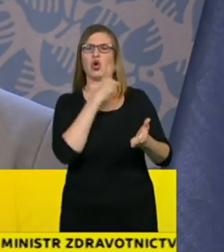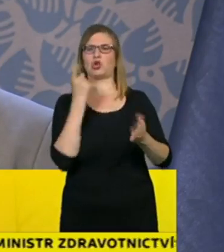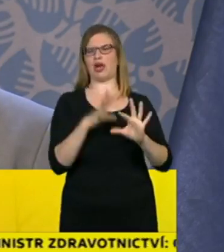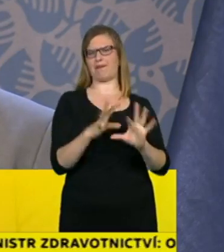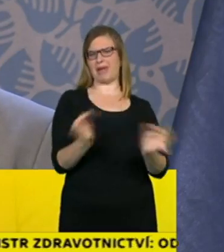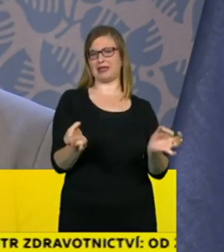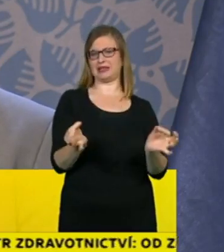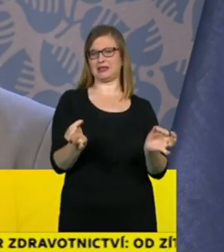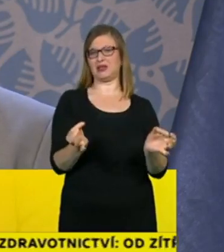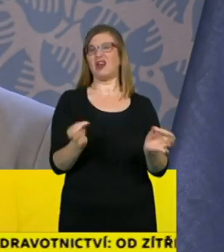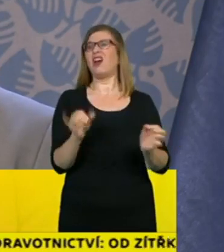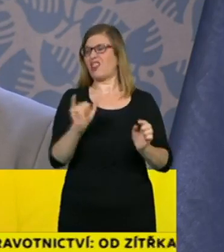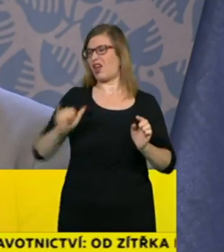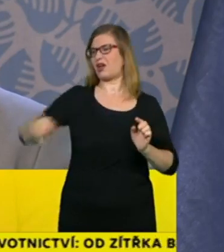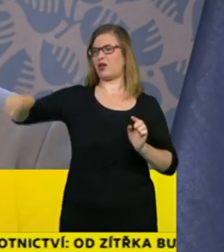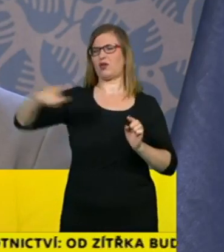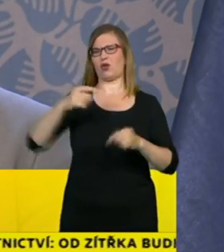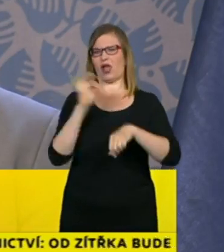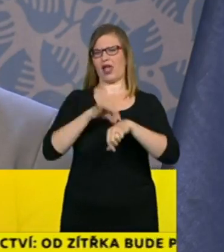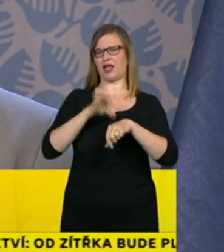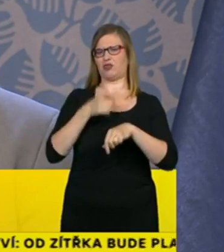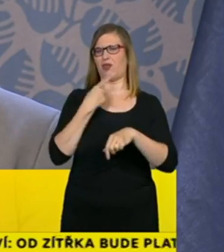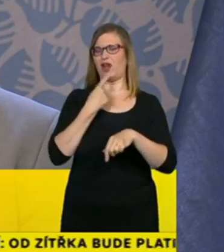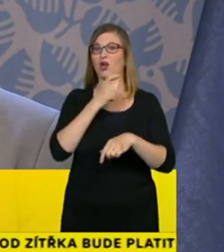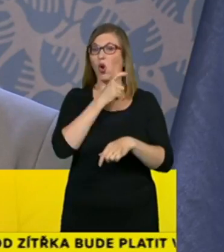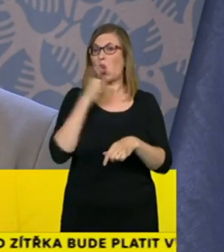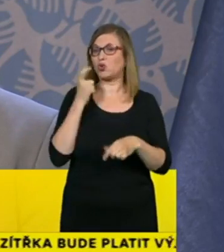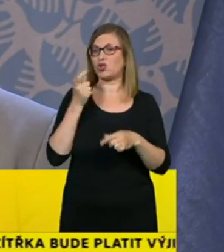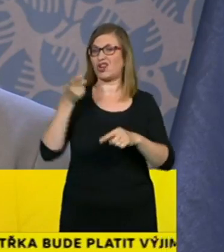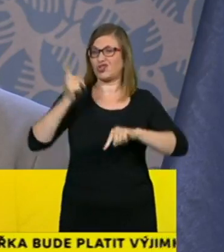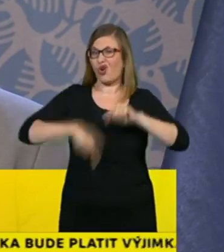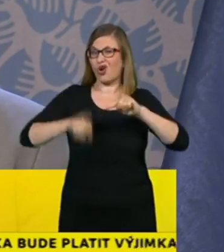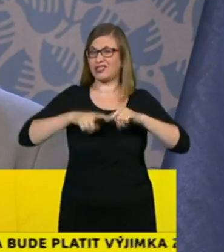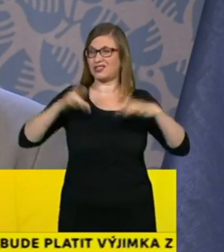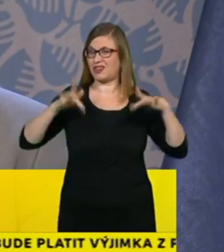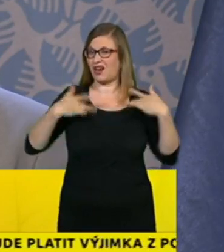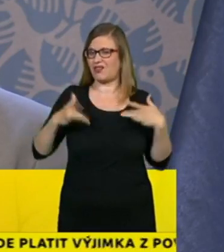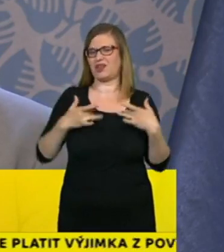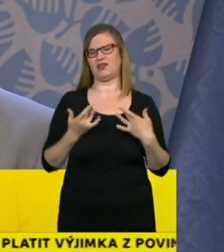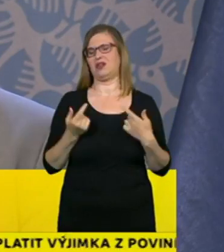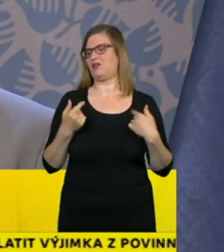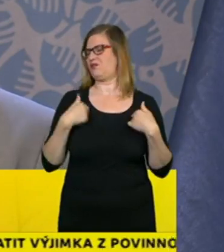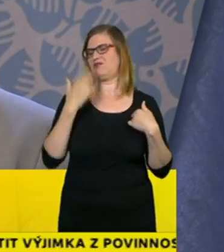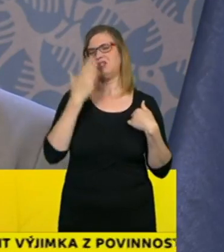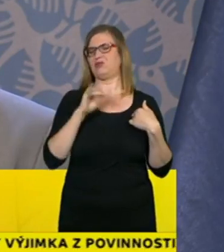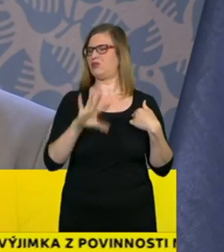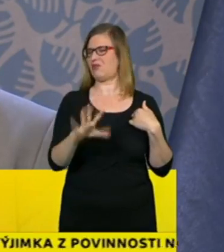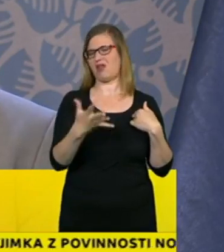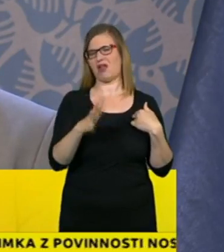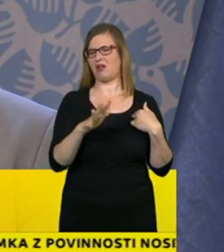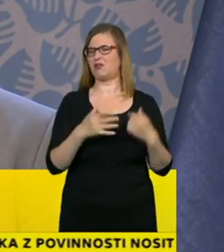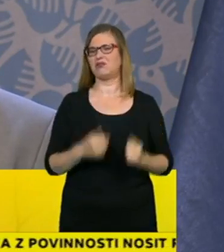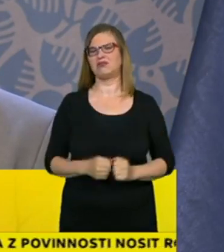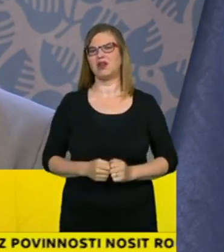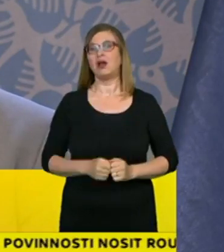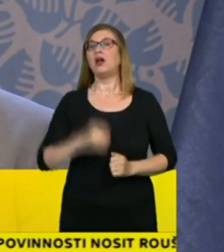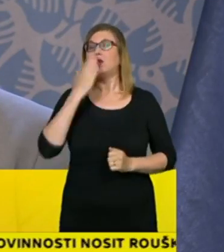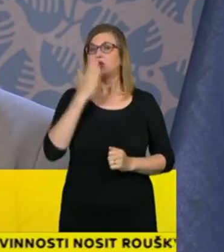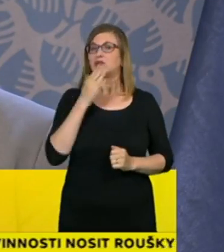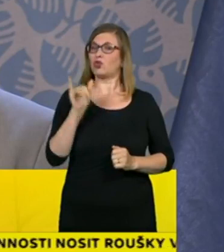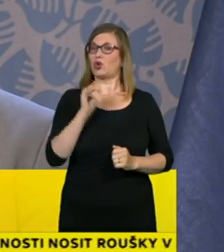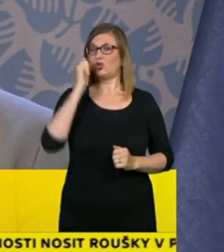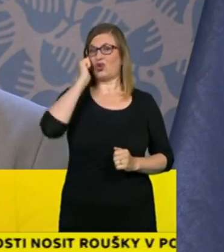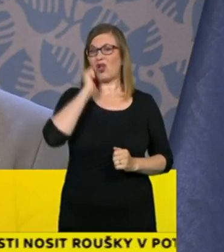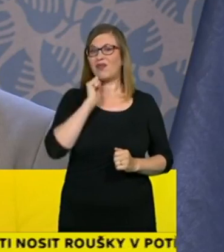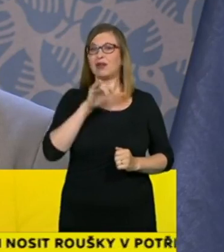je v podstatě škodlivá. O tom si troufám významně pochybovat. Dokonce u osob, které mají třeba různé